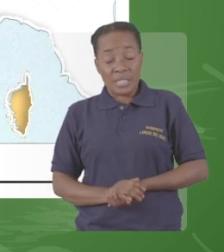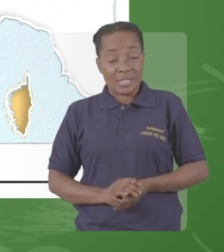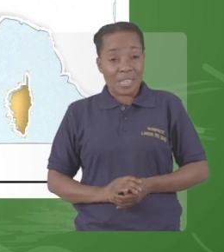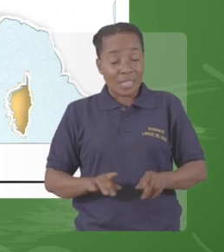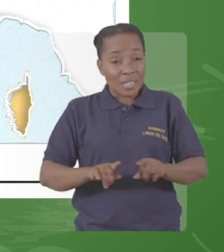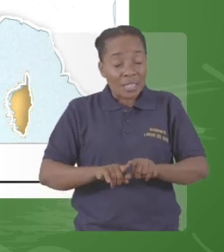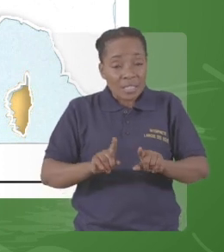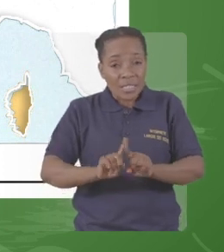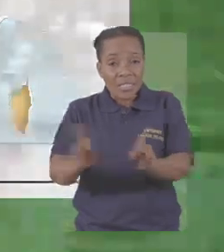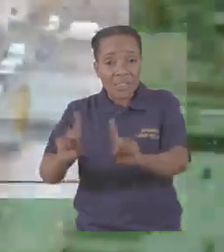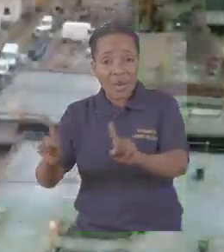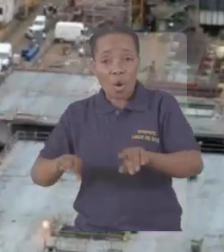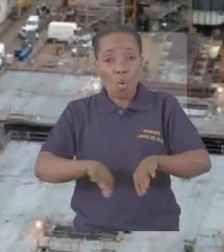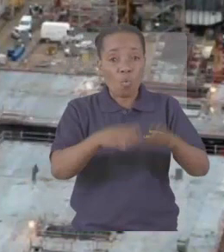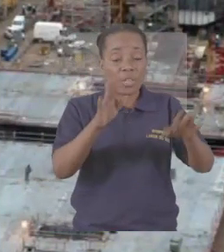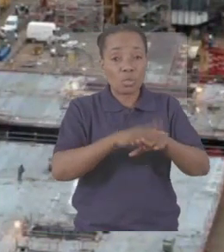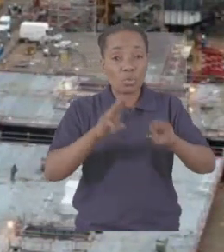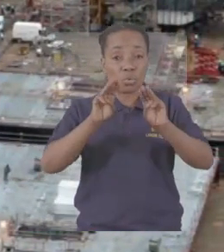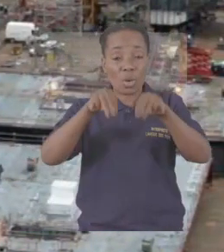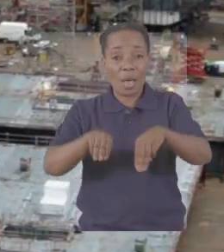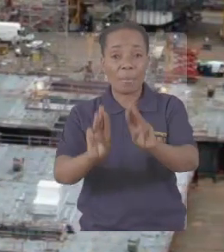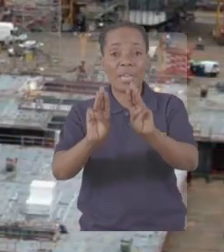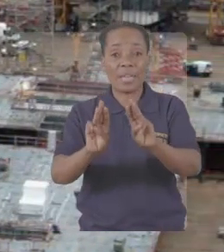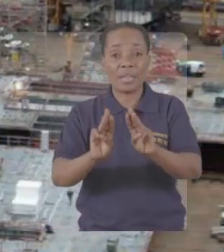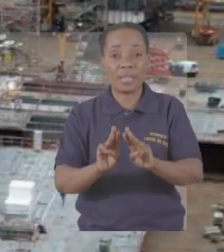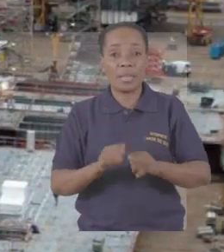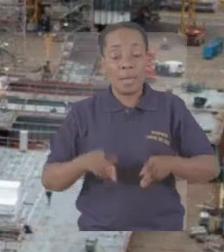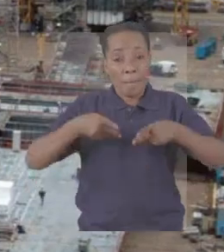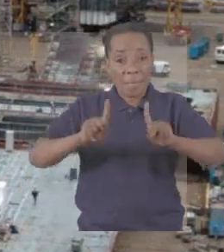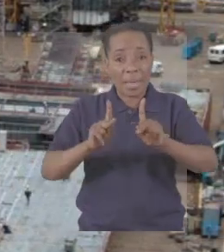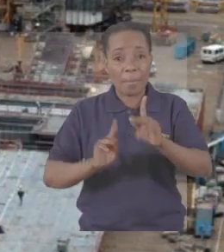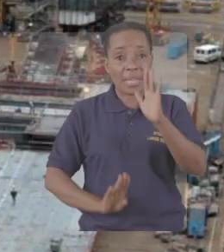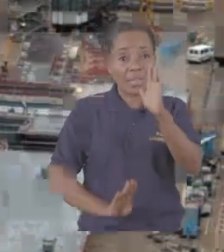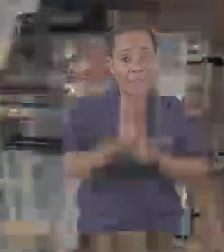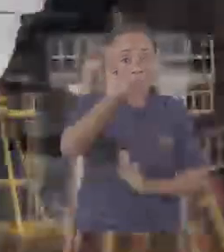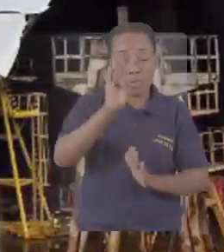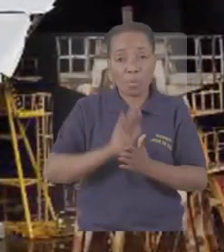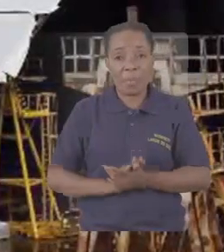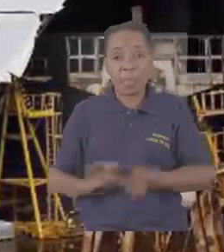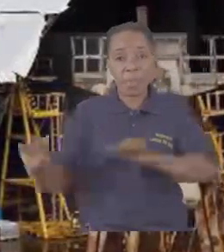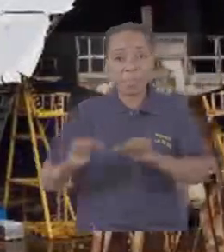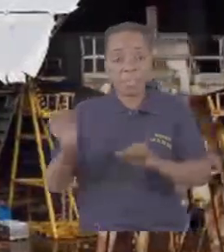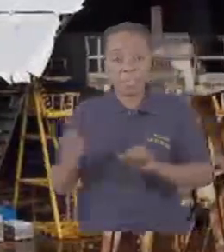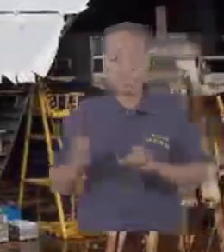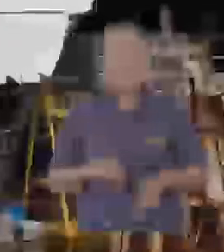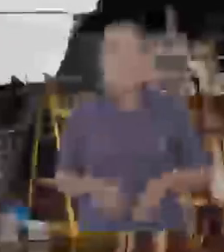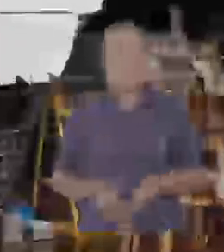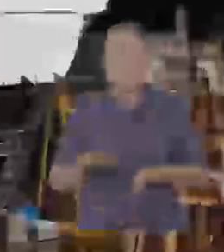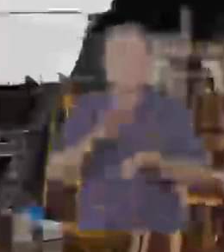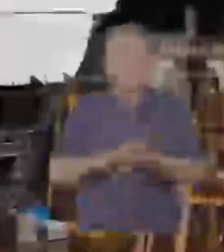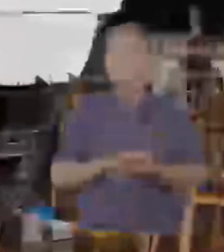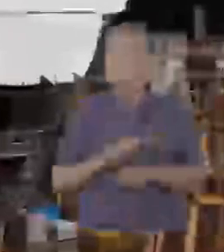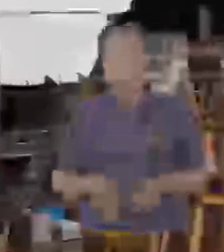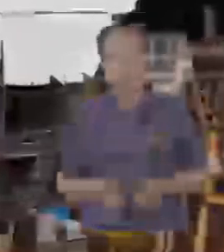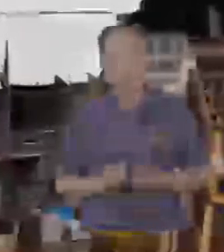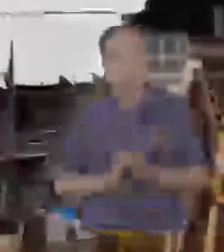maritimes favorisent aussi le développement des activités industrielles-portuaires, notamment l'industrie navale, et